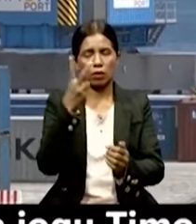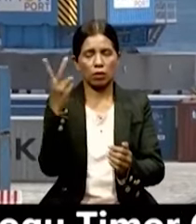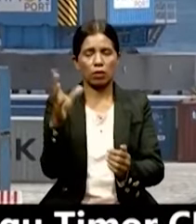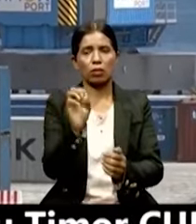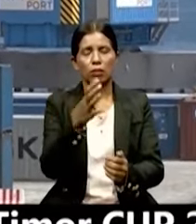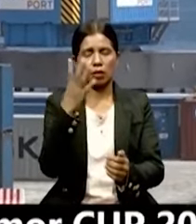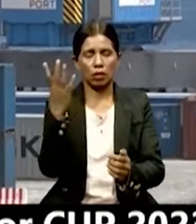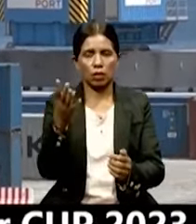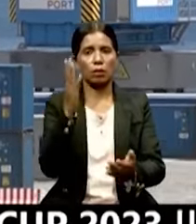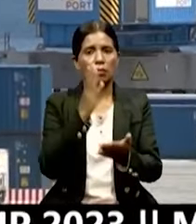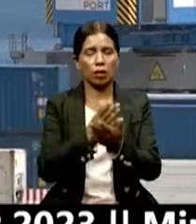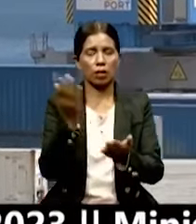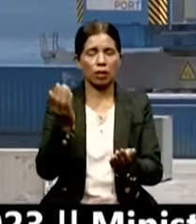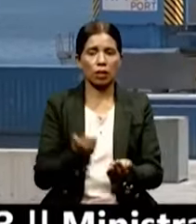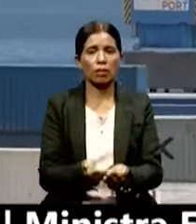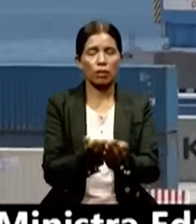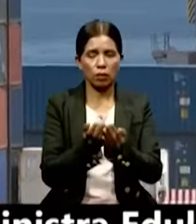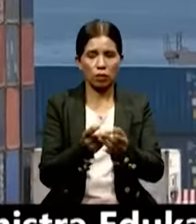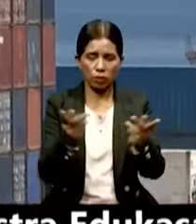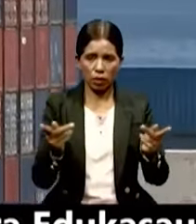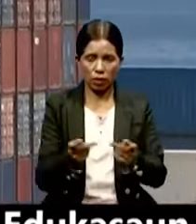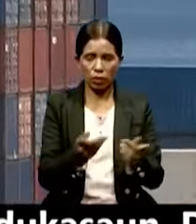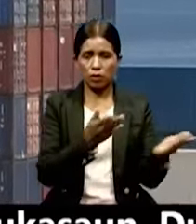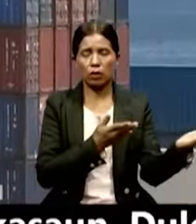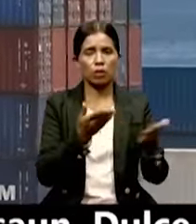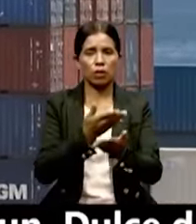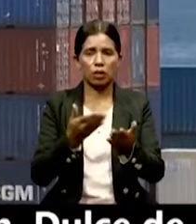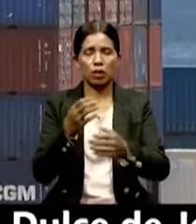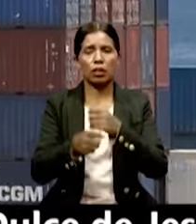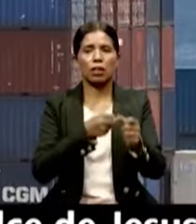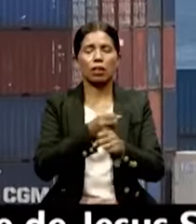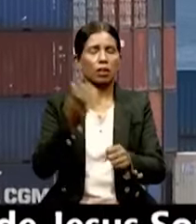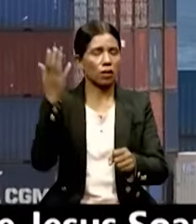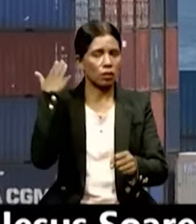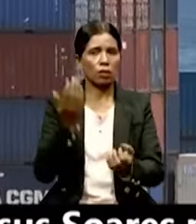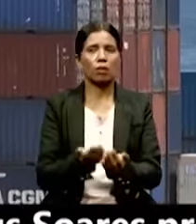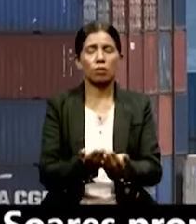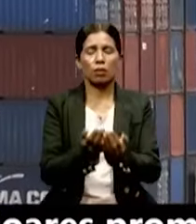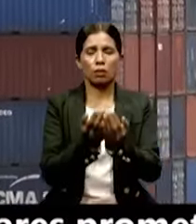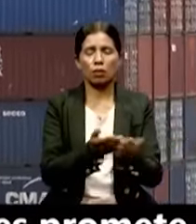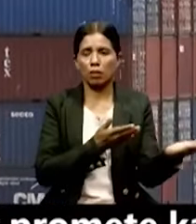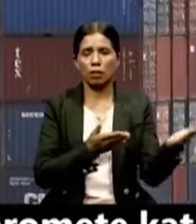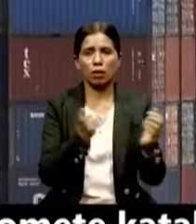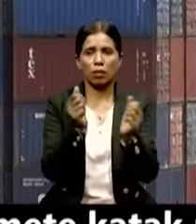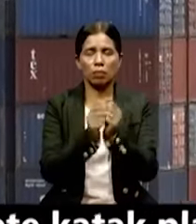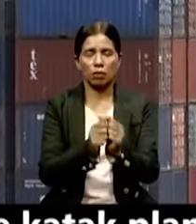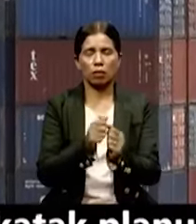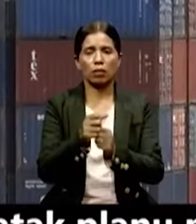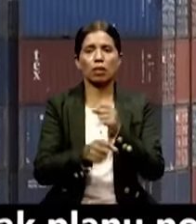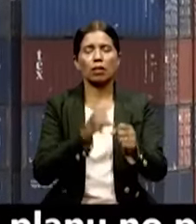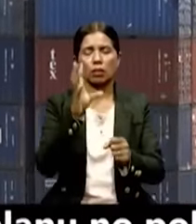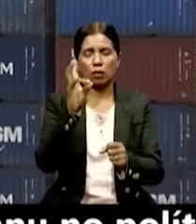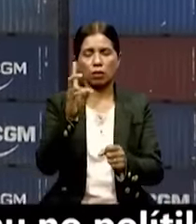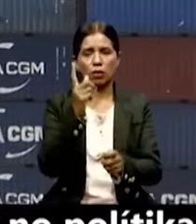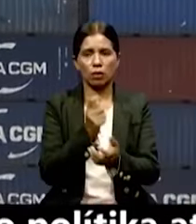resin hat maka traka iha Porto Tibar hodi hatun sasan no iha tinan koto ro nebe hatun contentor hamutuk rihung hitu resin